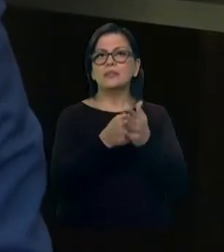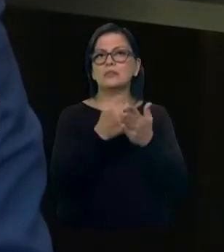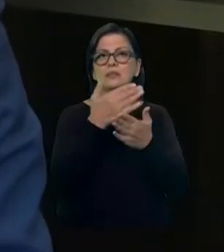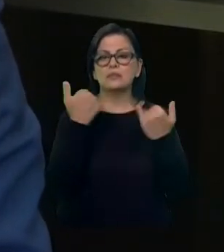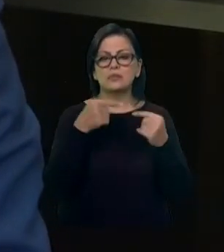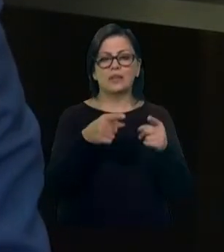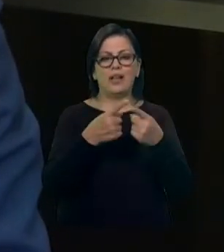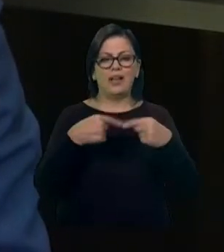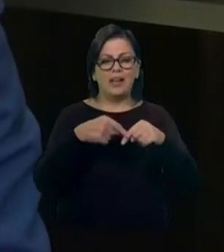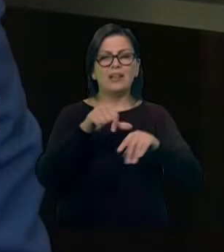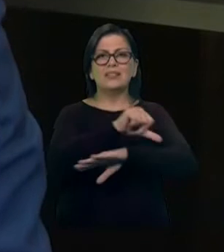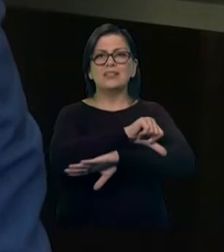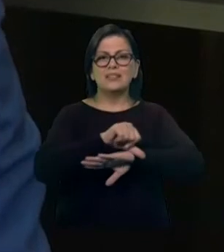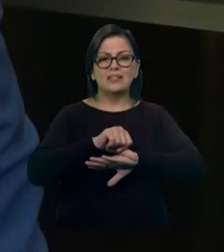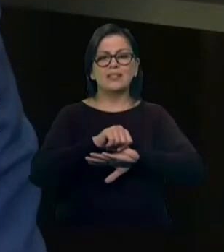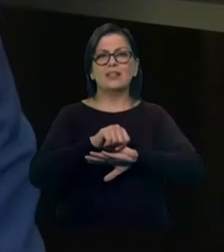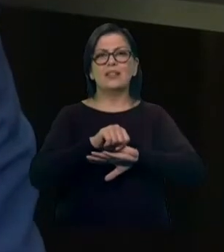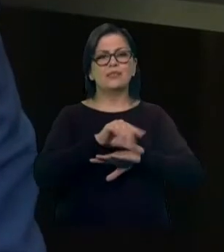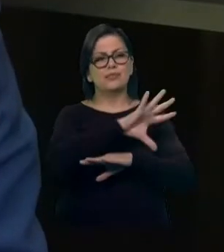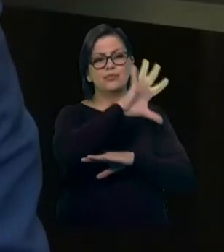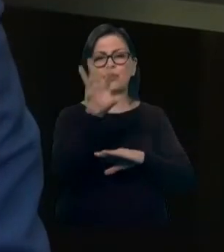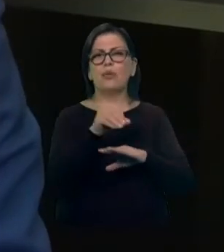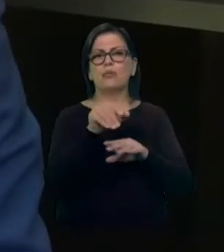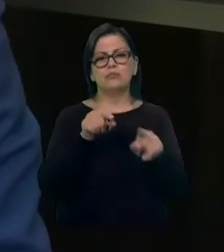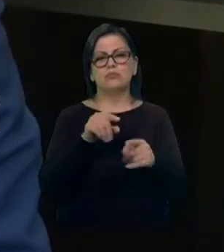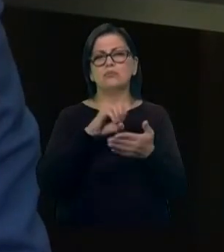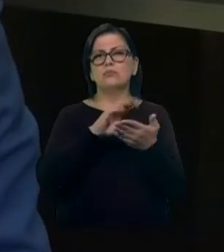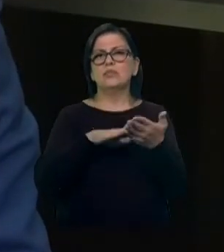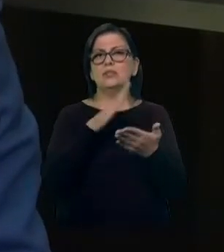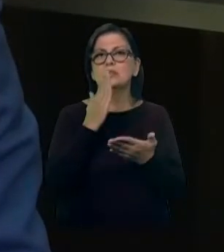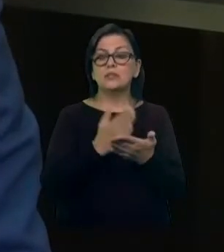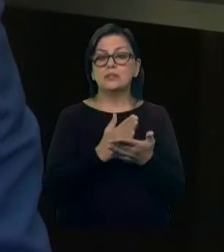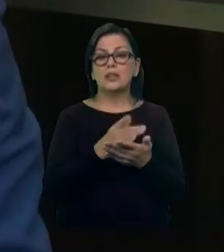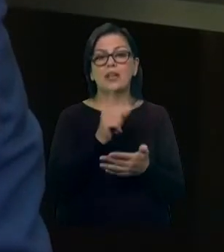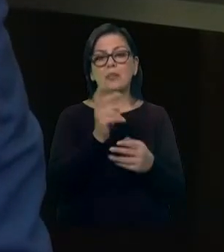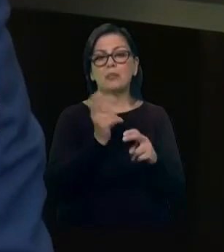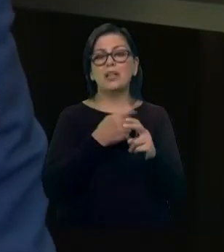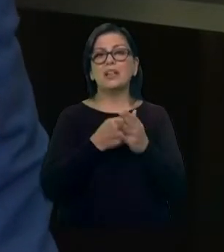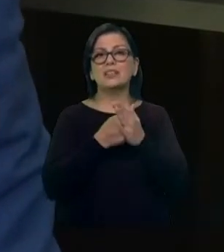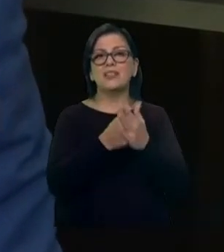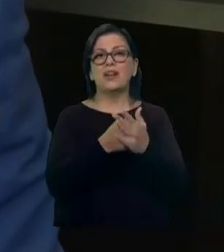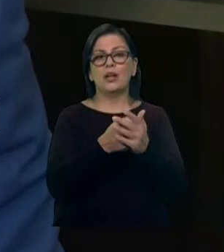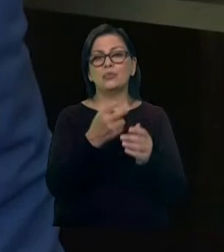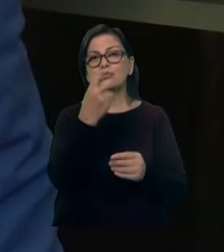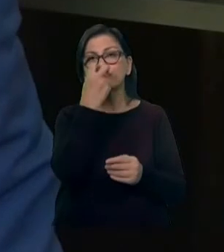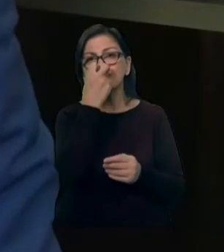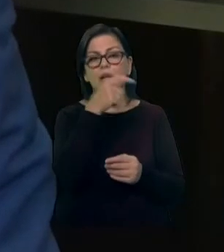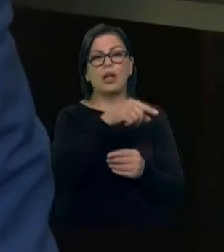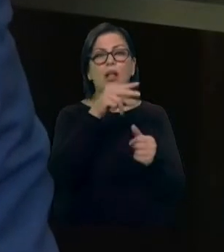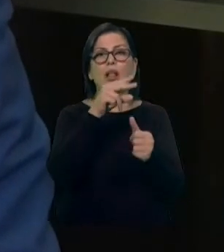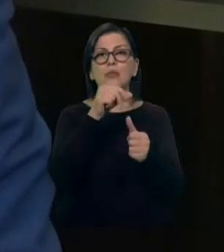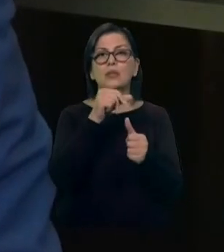sərhəd məsələləri Qarsla tənzimlənib və bu əsassız iddialar